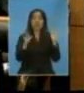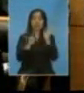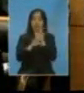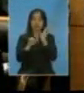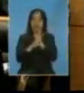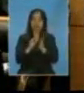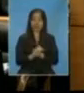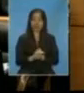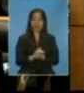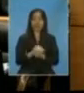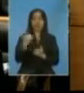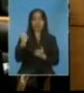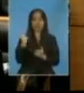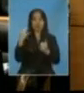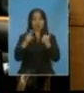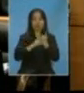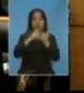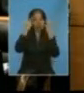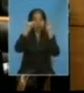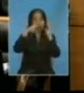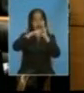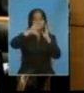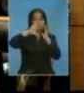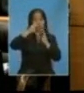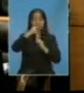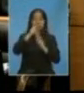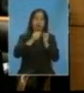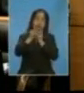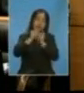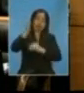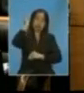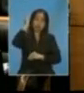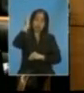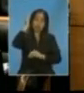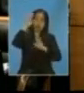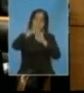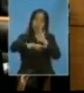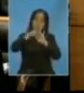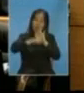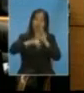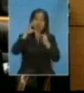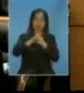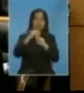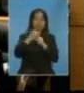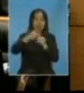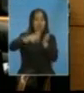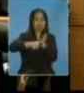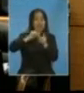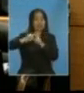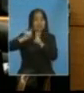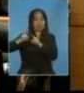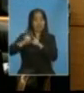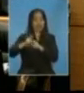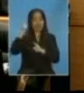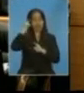ท่านอุตส่าห์ชี้แจงว่าไอ้ที่หาเสียงเรื่องล้างหนี้เนี่ยไม่ได้หมายความอย่างที่ค